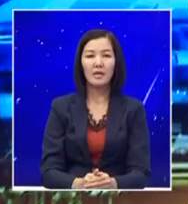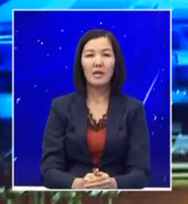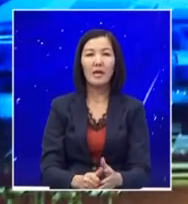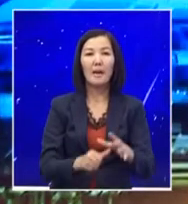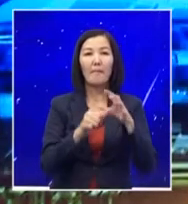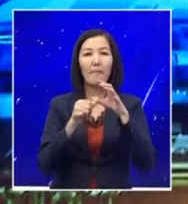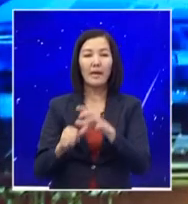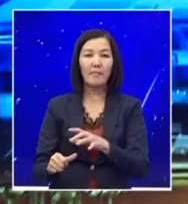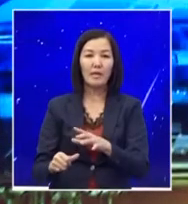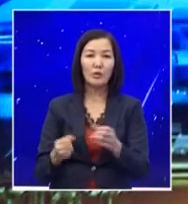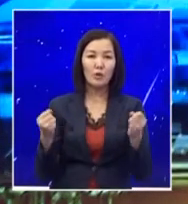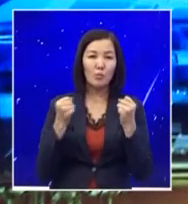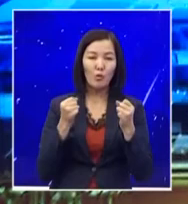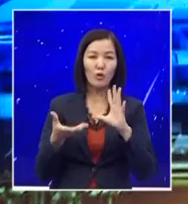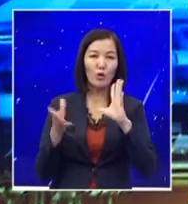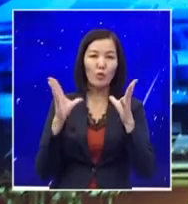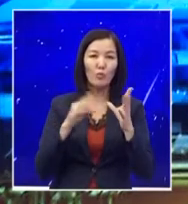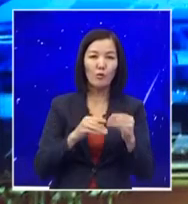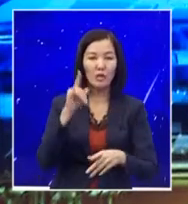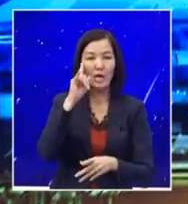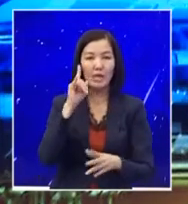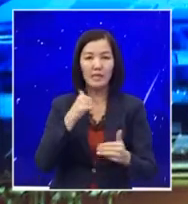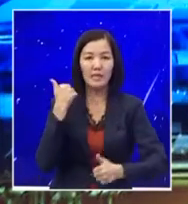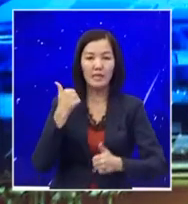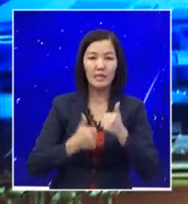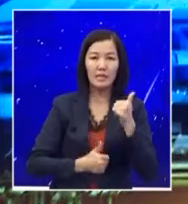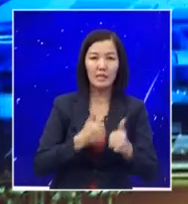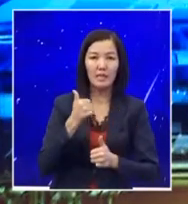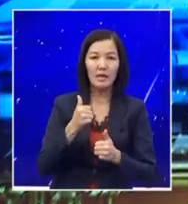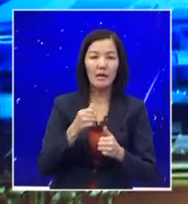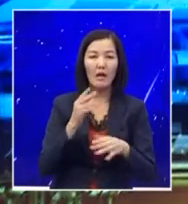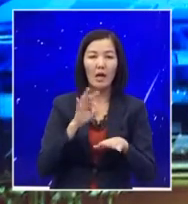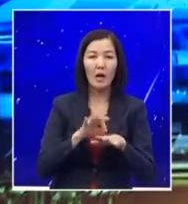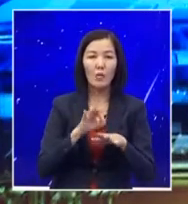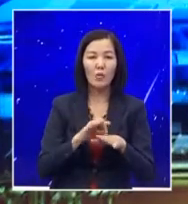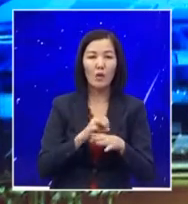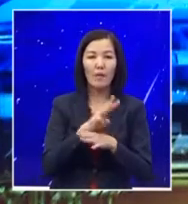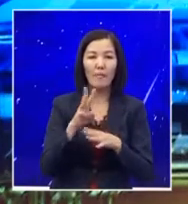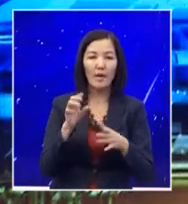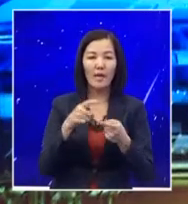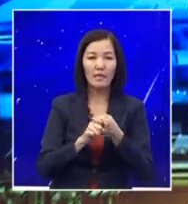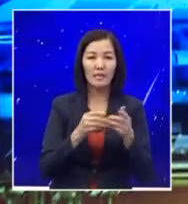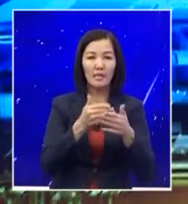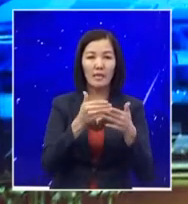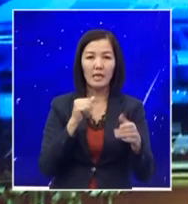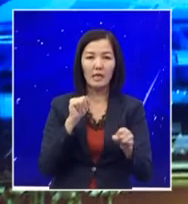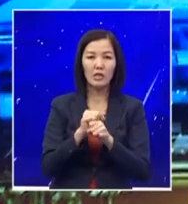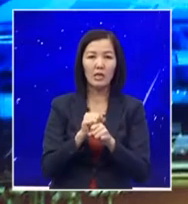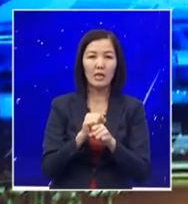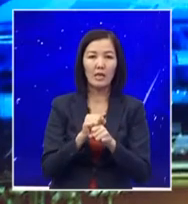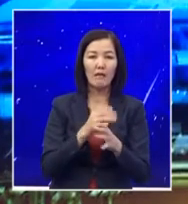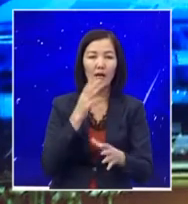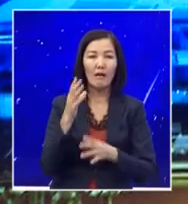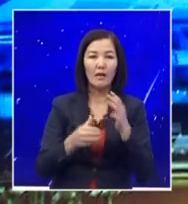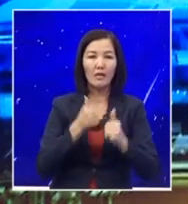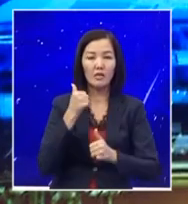Парапланеризм спорты бойынша биыл Қазақстанда өтуі тиіс Азия чемпионаты коронавирусқа байланысты кейінге шегерілді. Сонымен қатар